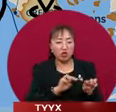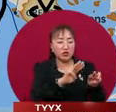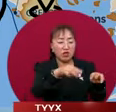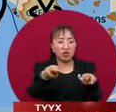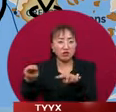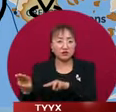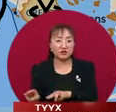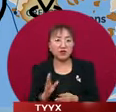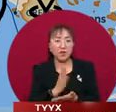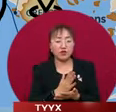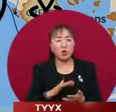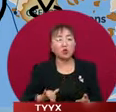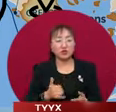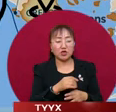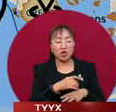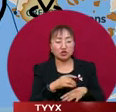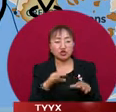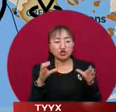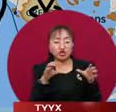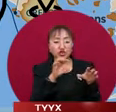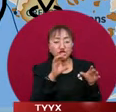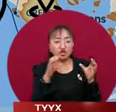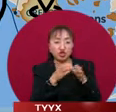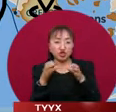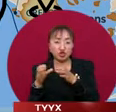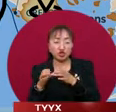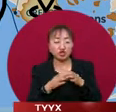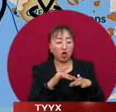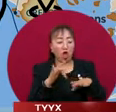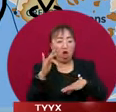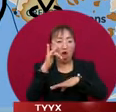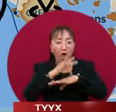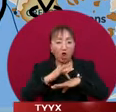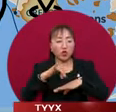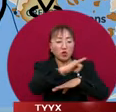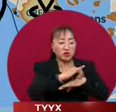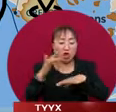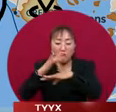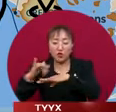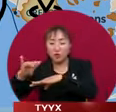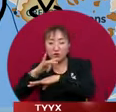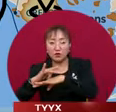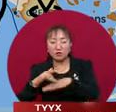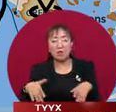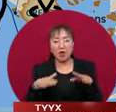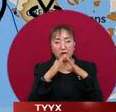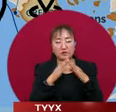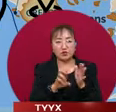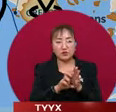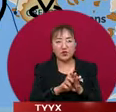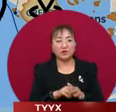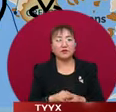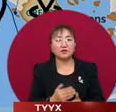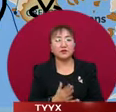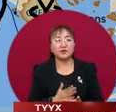жижиг жижиг хот улсууд үүсэх нөхцөл нь бүрдэж исэн. За яагаад гэхээр өндөр хад уулыг одоо гатлан явхад хуйраа газраар